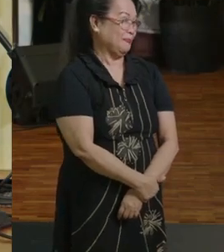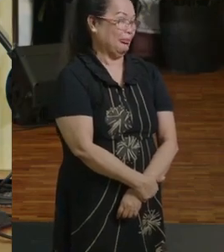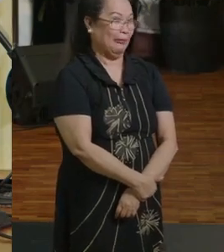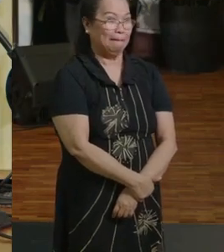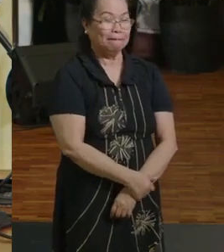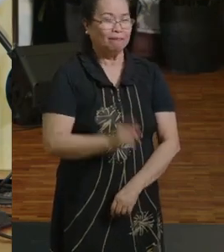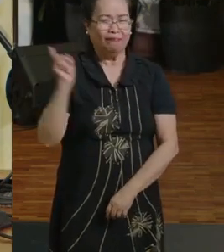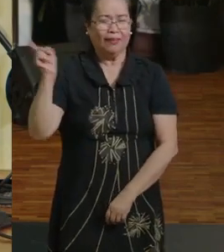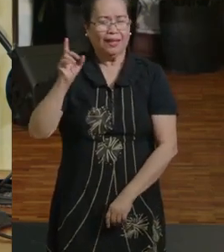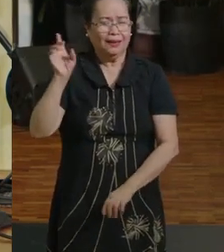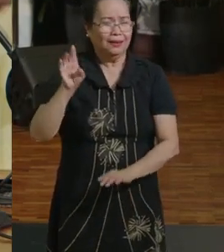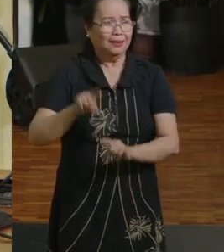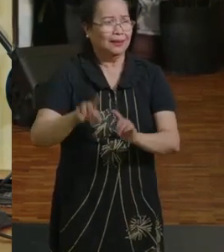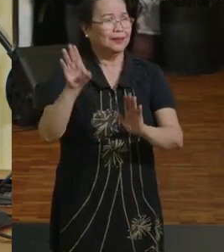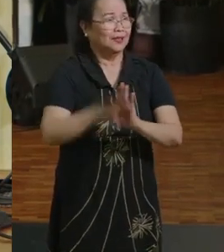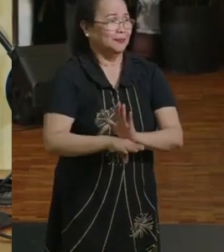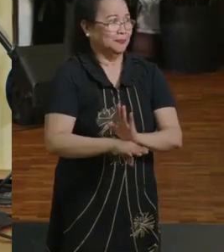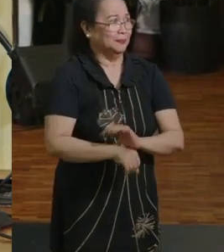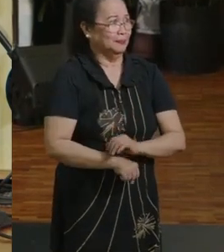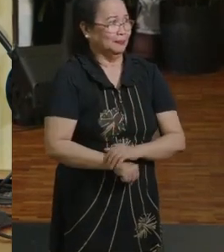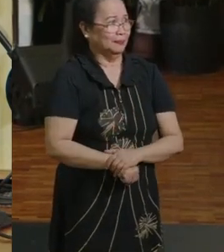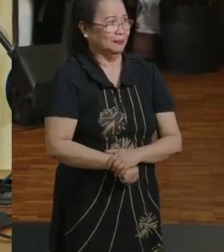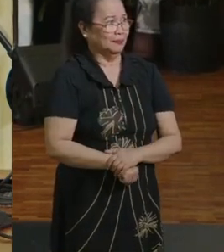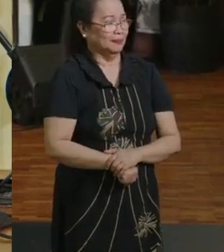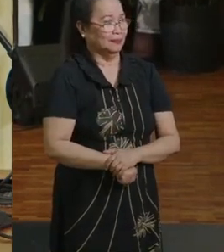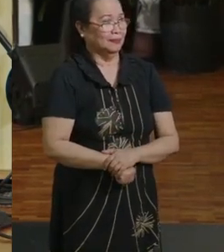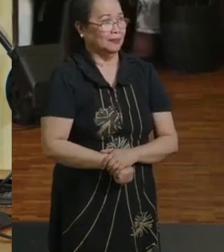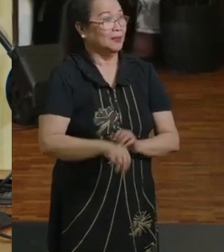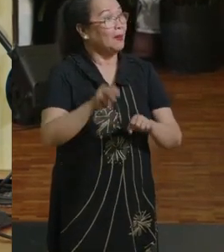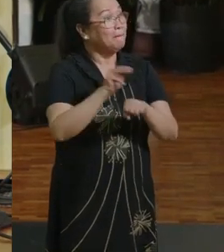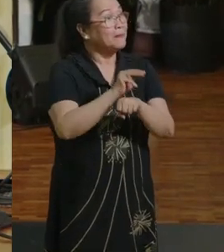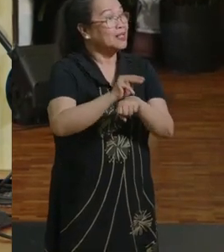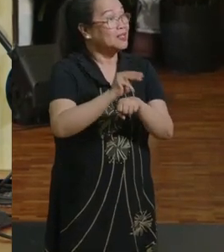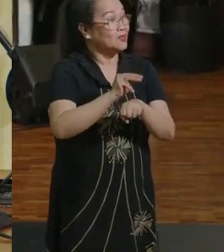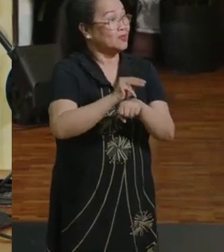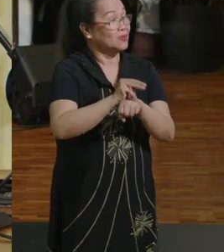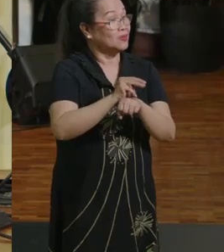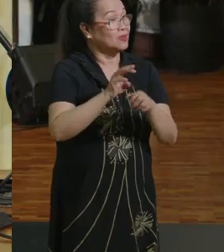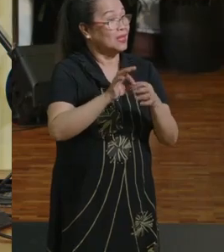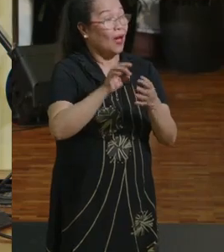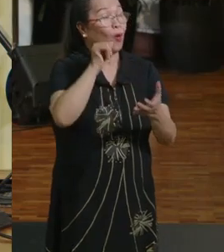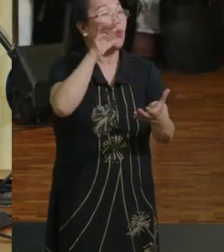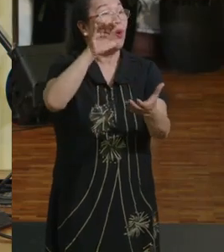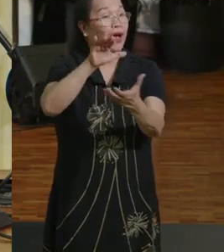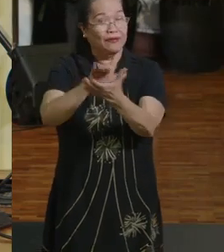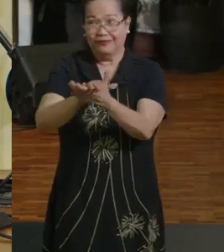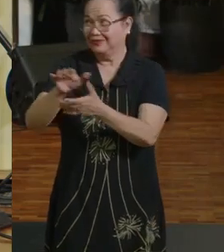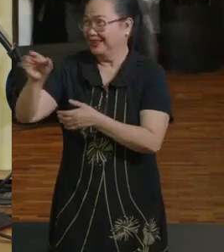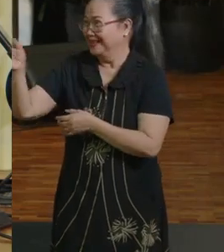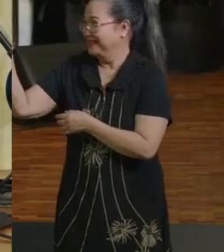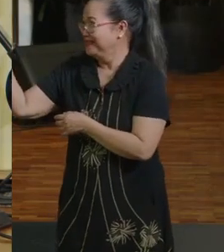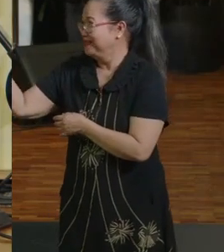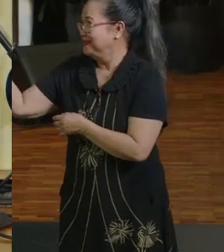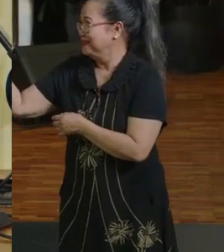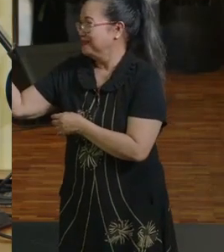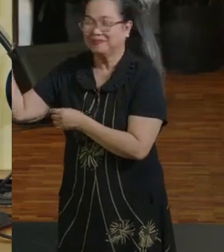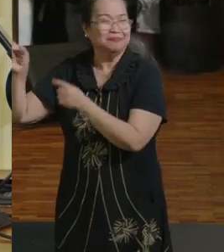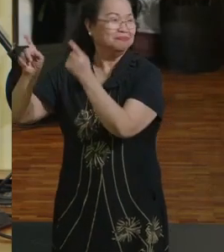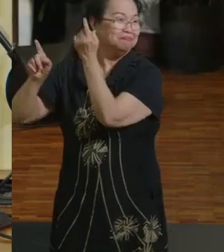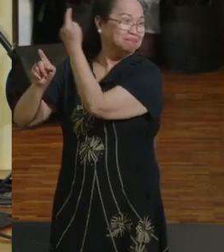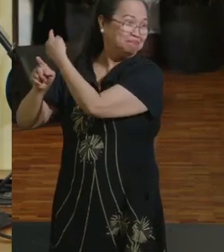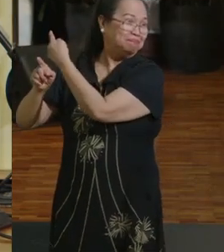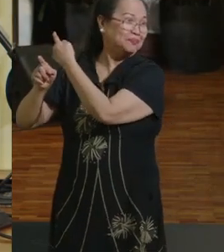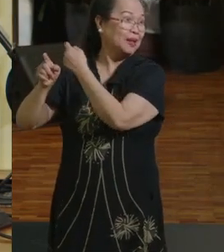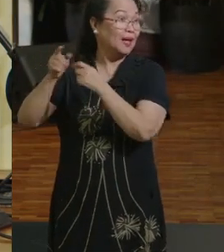Hindi ko matatawaran ang ministeryo ng aking misis sa akin. Kung hindi dahil